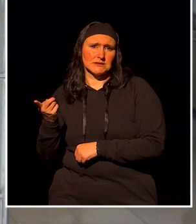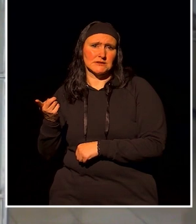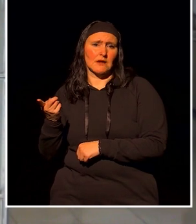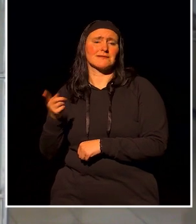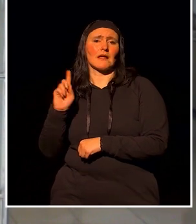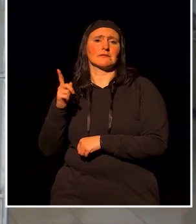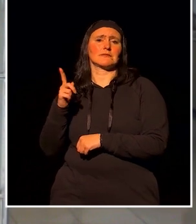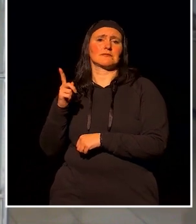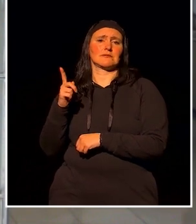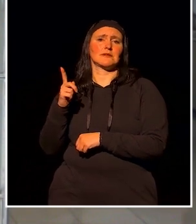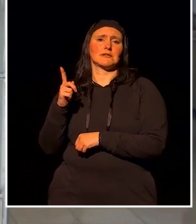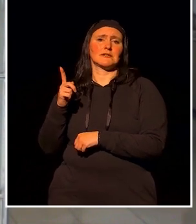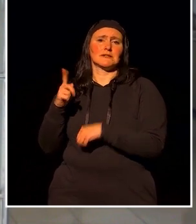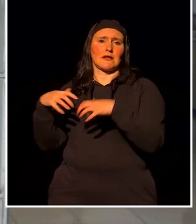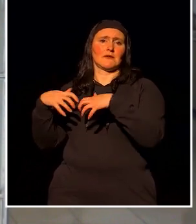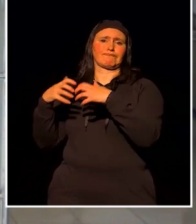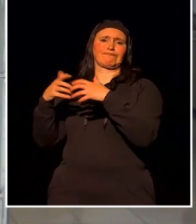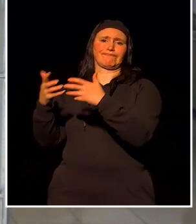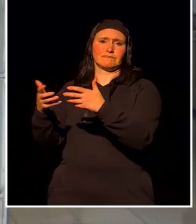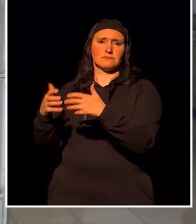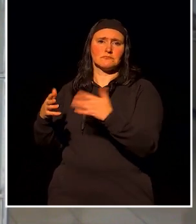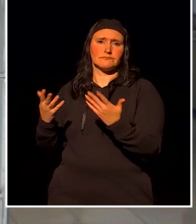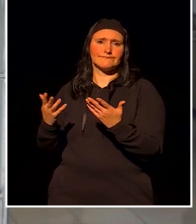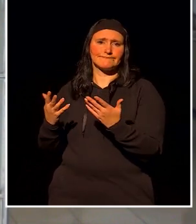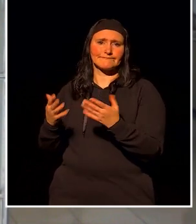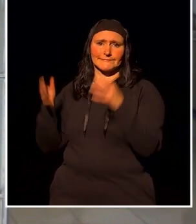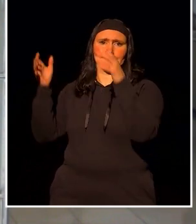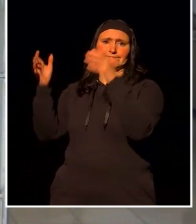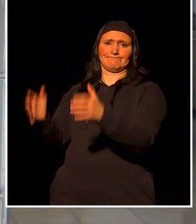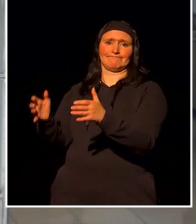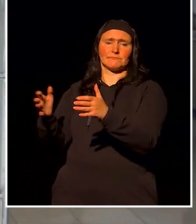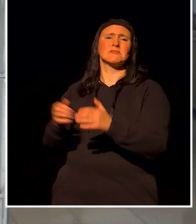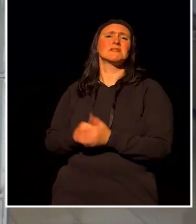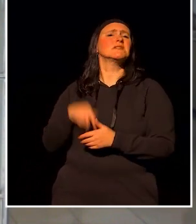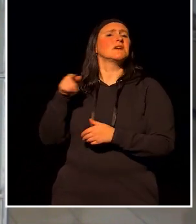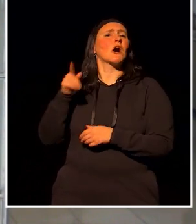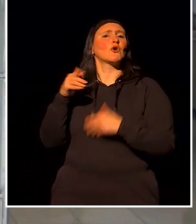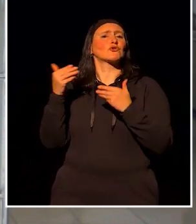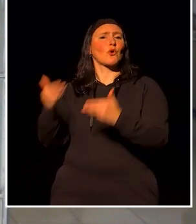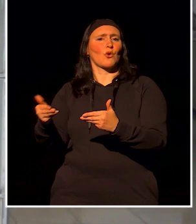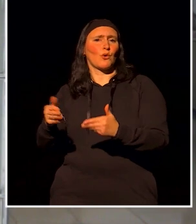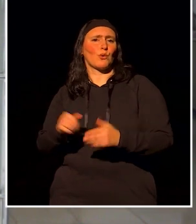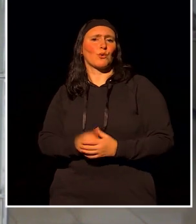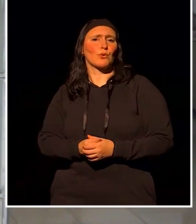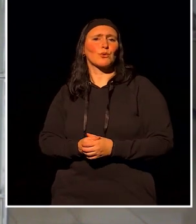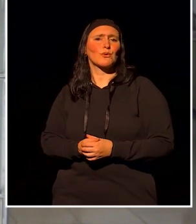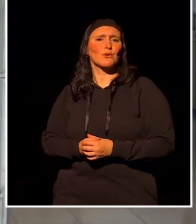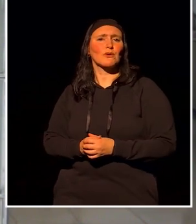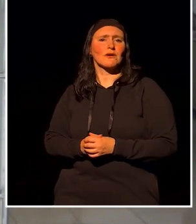institutionalisiert worden ist, ist das vielleicht einer der erfolgreichsten Beispiele einer